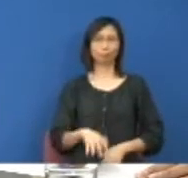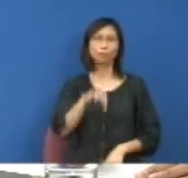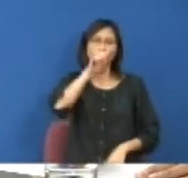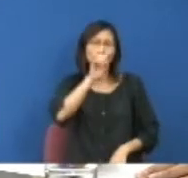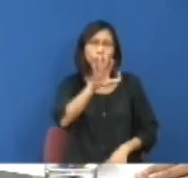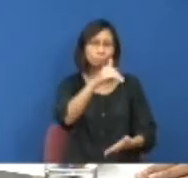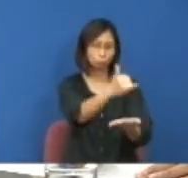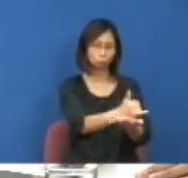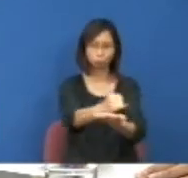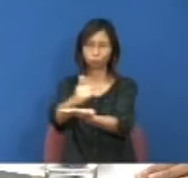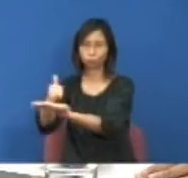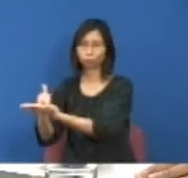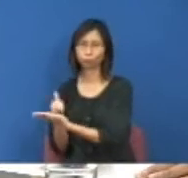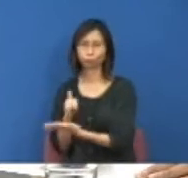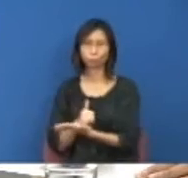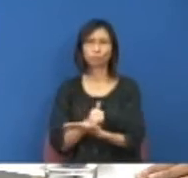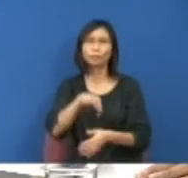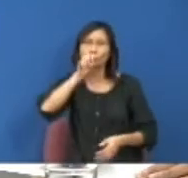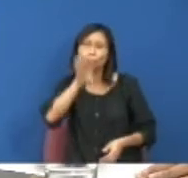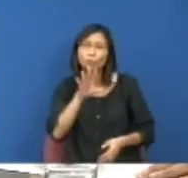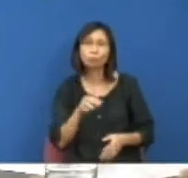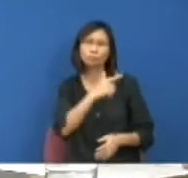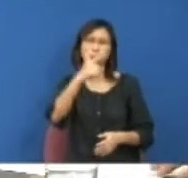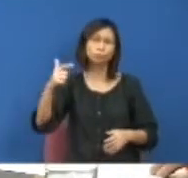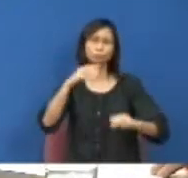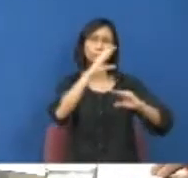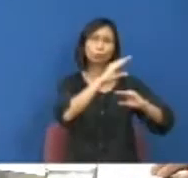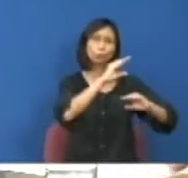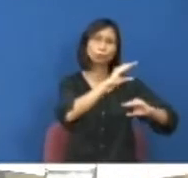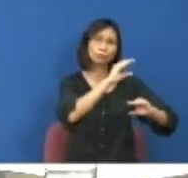那麼多階級鬥爭做什麼鬼啊？咁當然